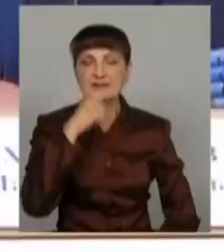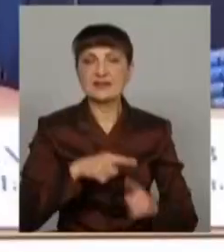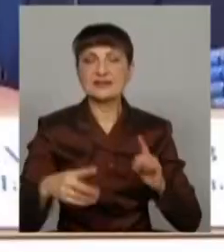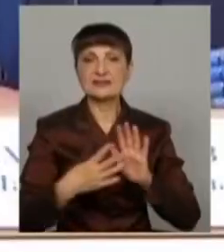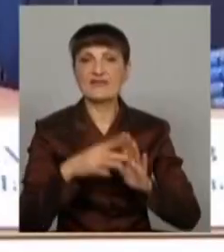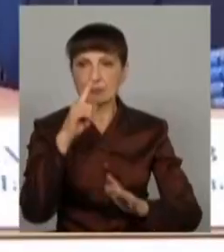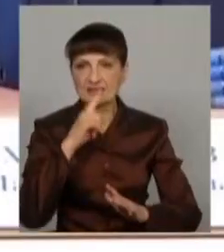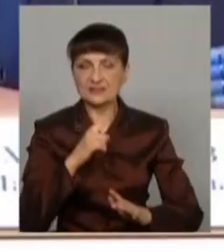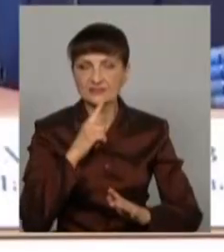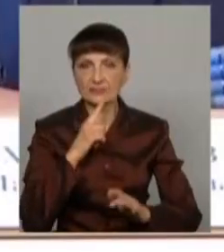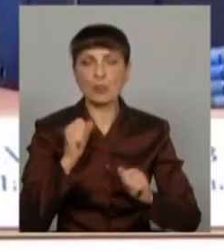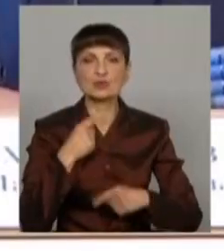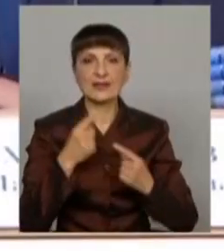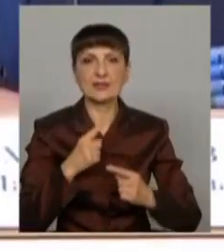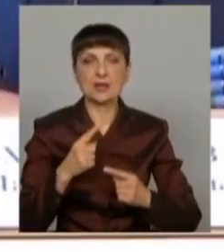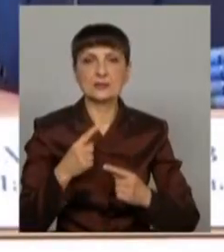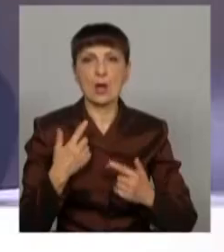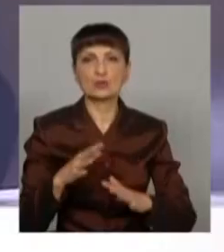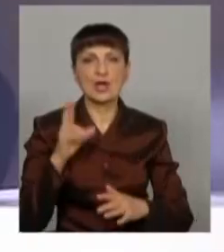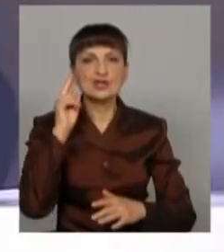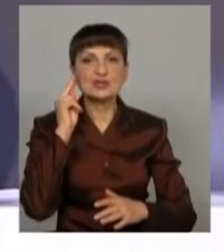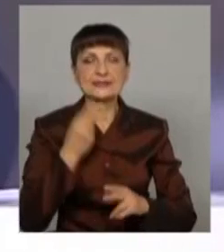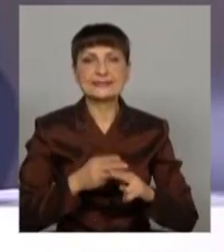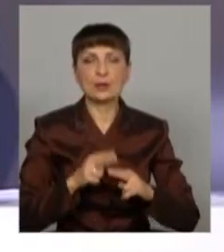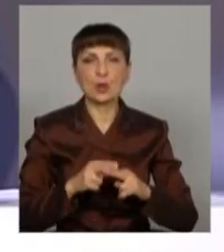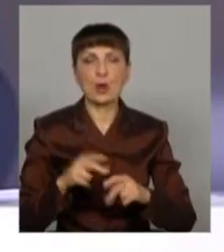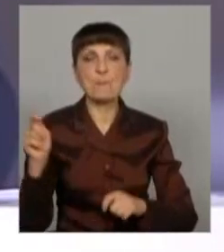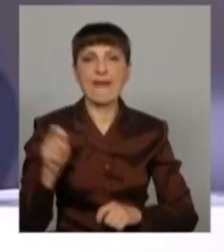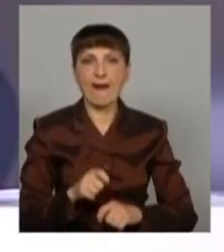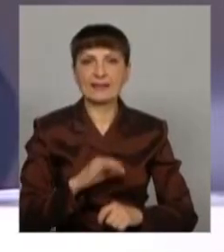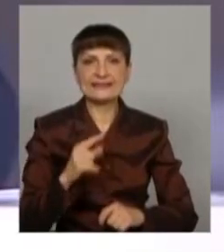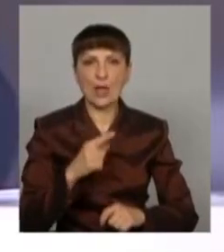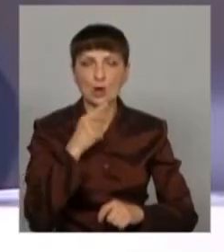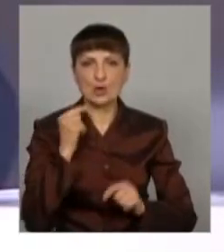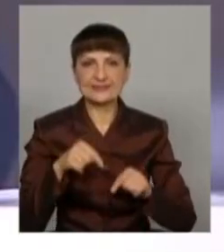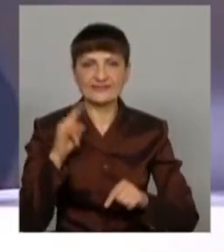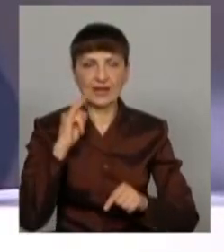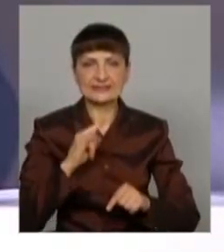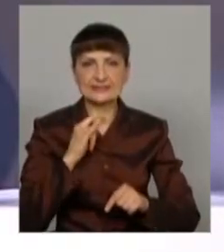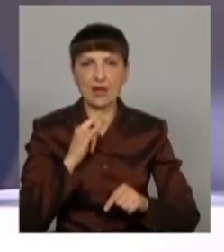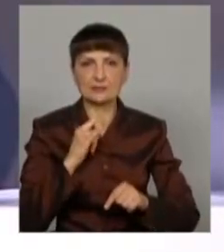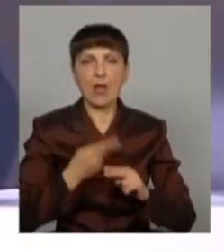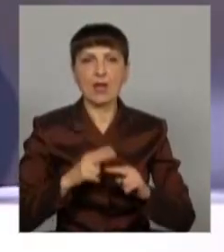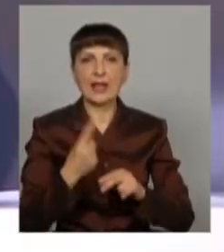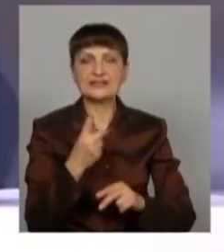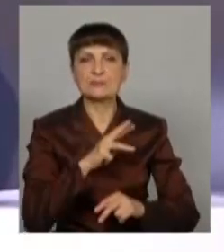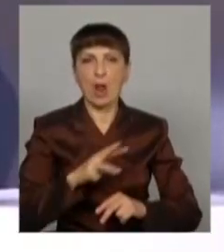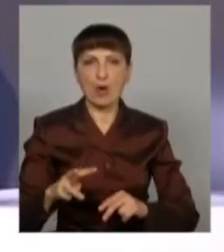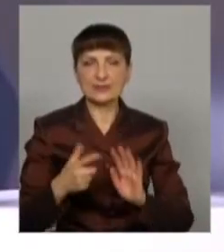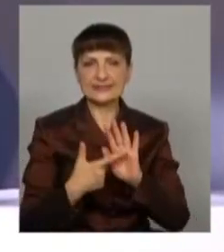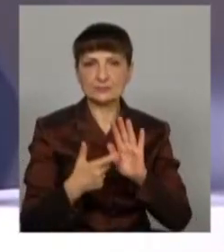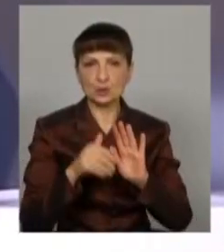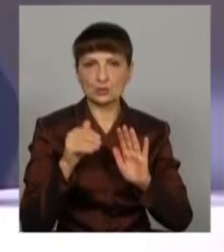можно так сказать численность которая прибыла к нам из России это 1 млн